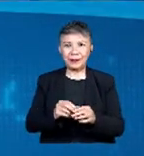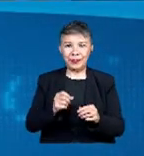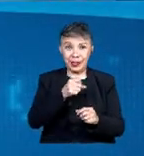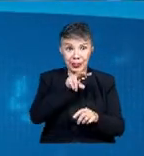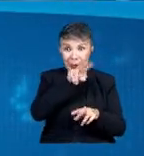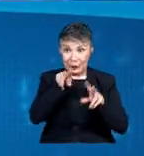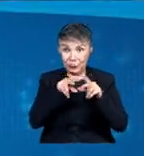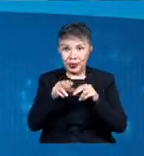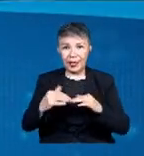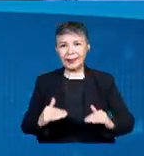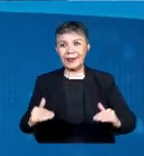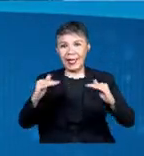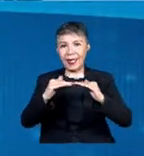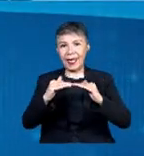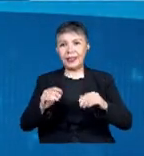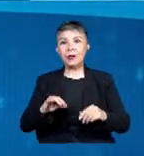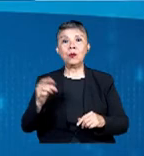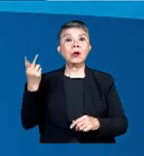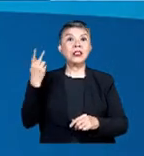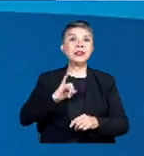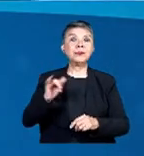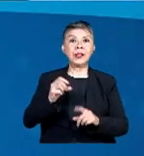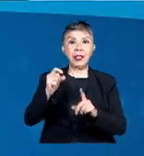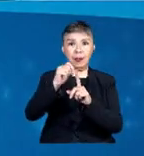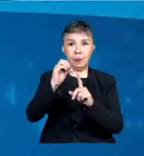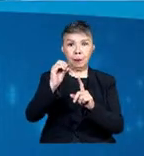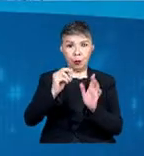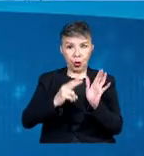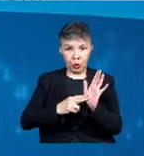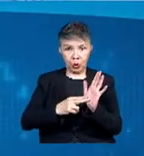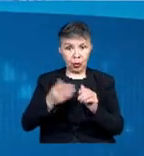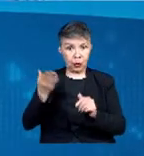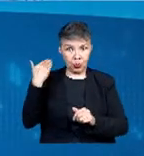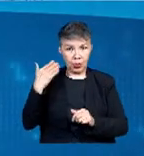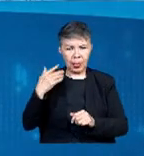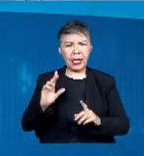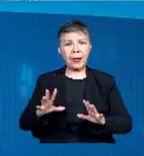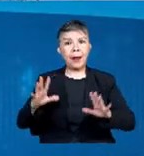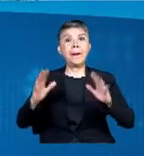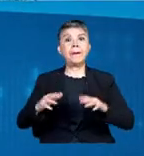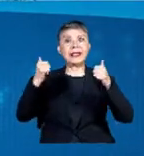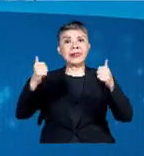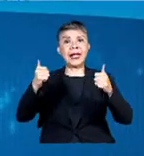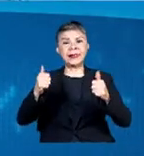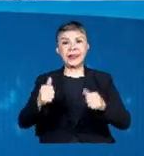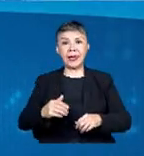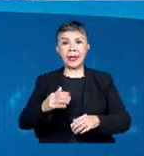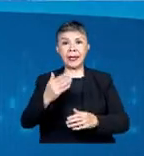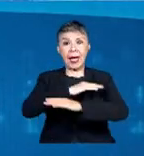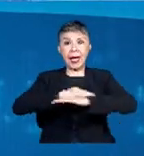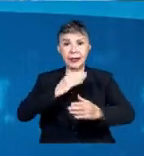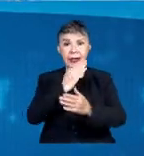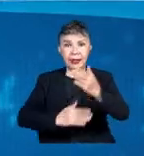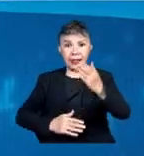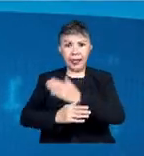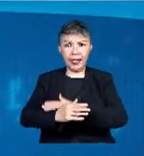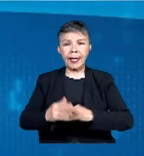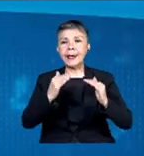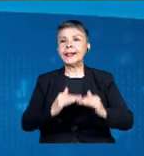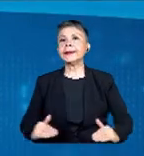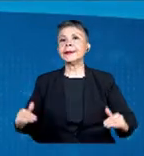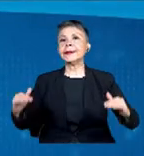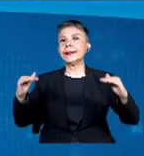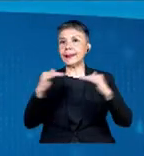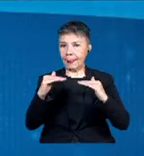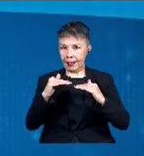peliputan yang setara dengan pada saat PON, karena prestasi dari atlet-atlet